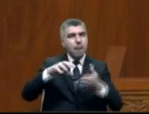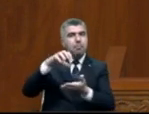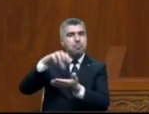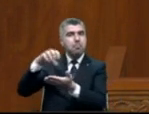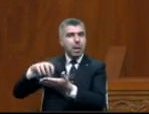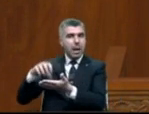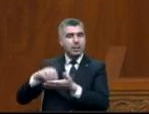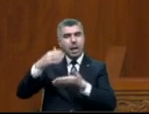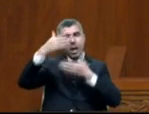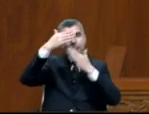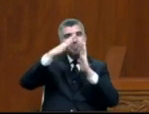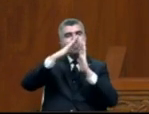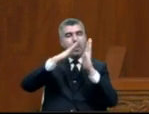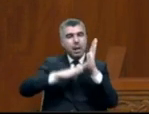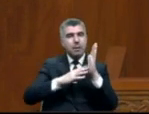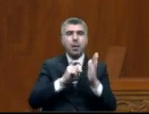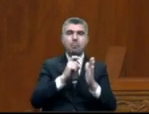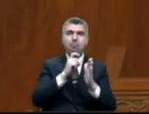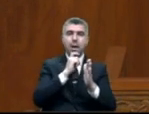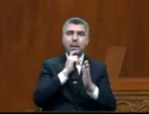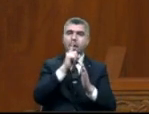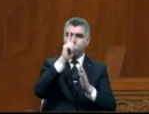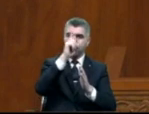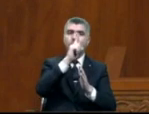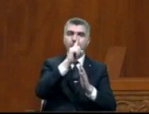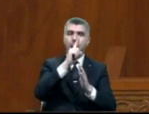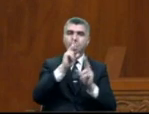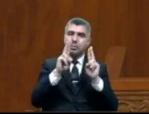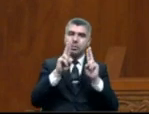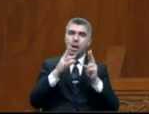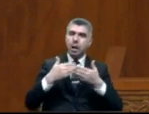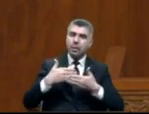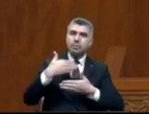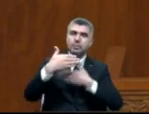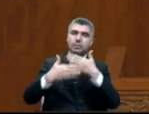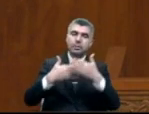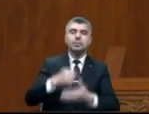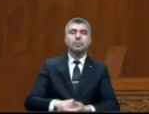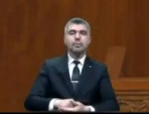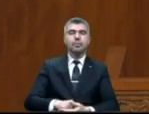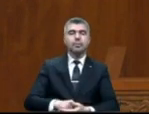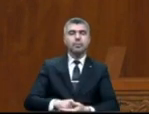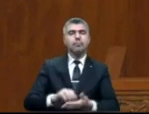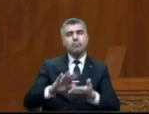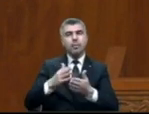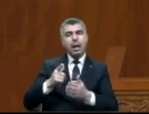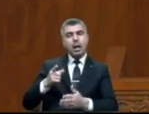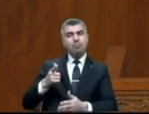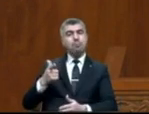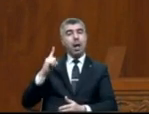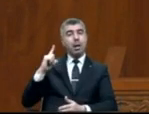مناطق ديال المملكة وما زالت، ونتمنى الله يكمل عليها، والتي بلغت إلى غاية